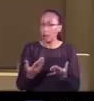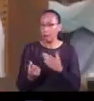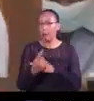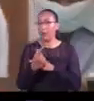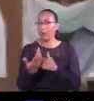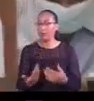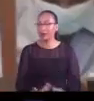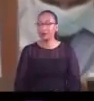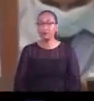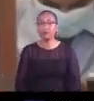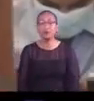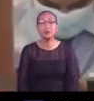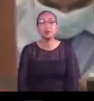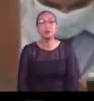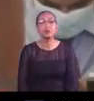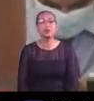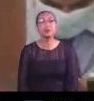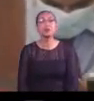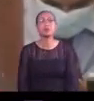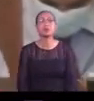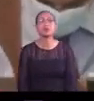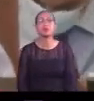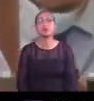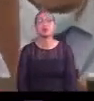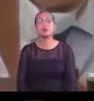D'abord, Ça veut dire le